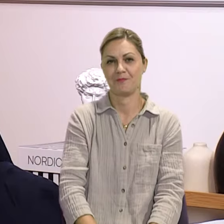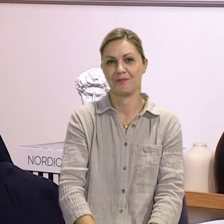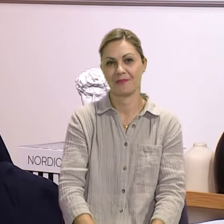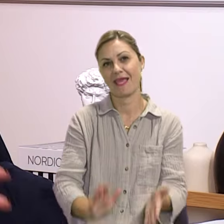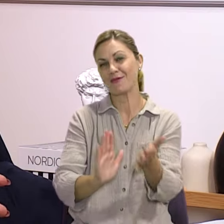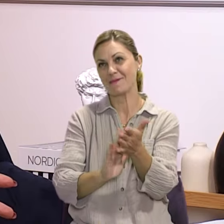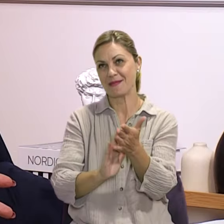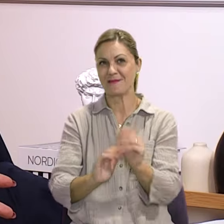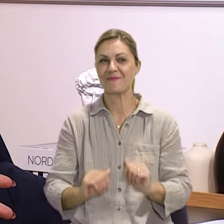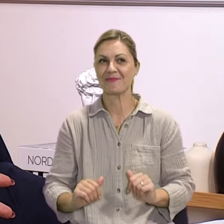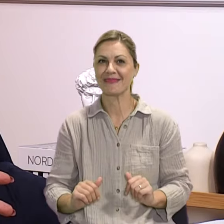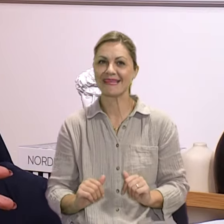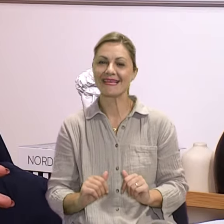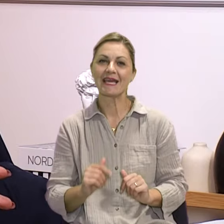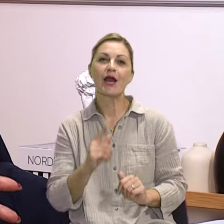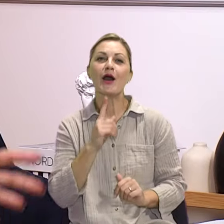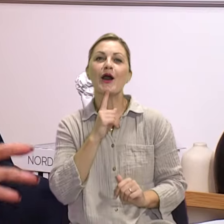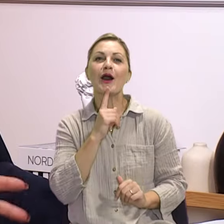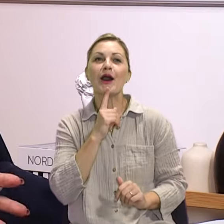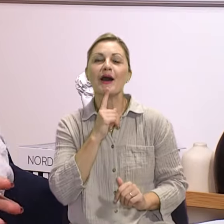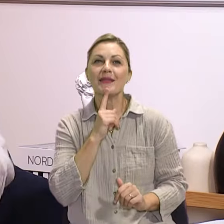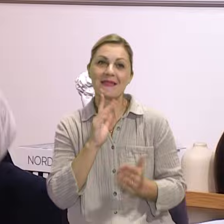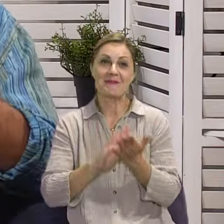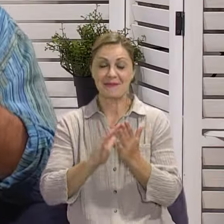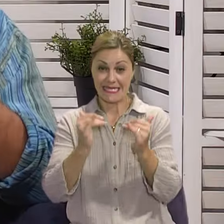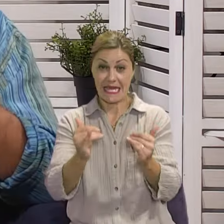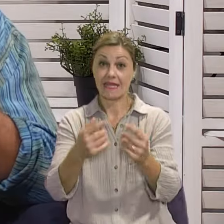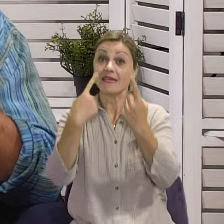niste maestro. Onda bi bio haj. Što biste radili?